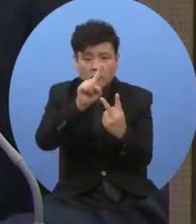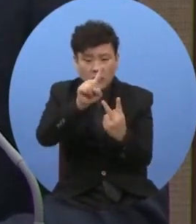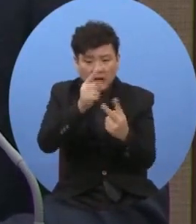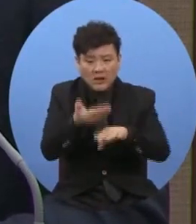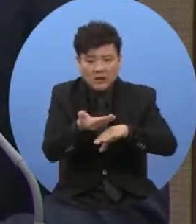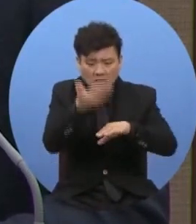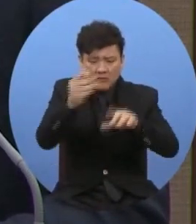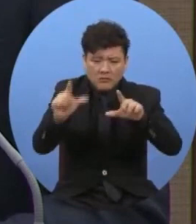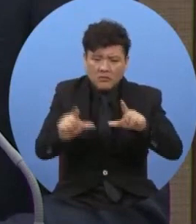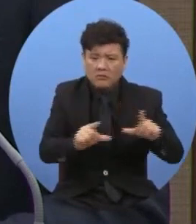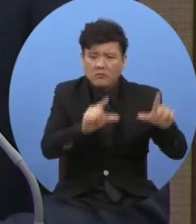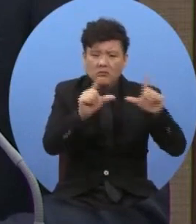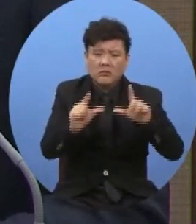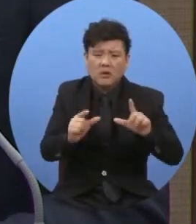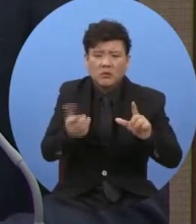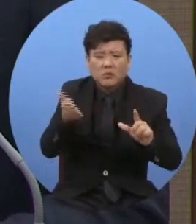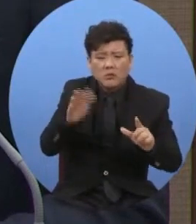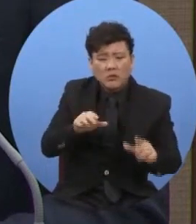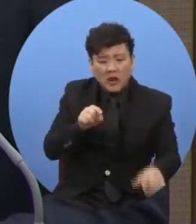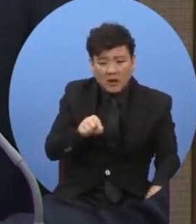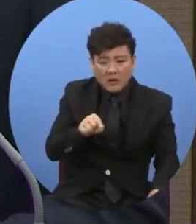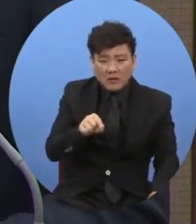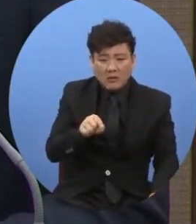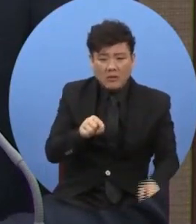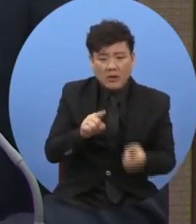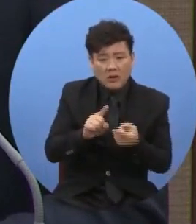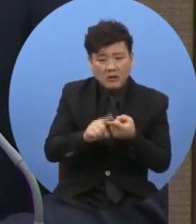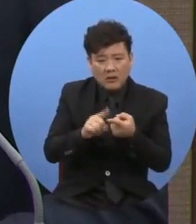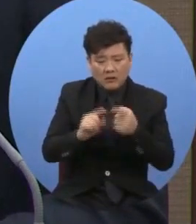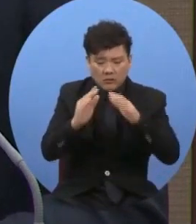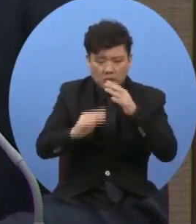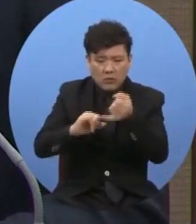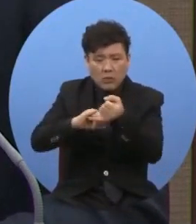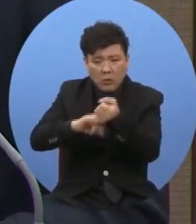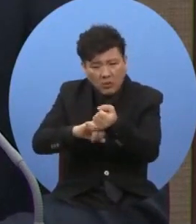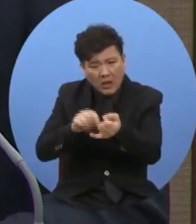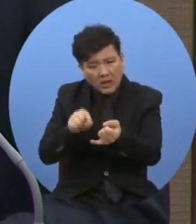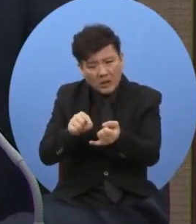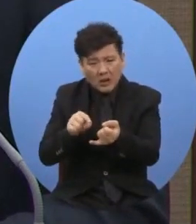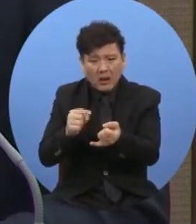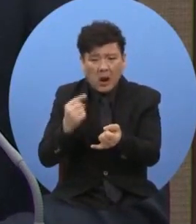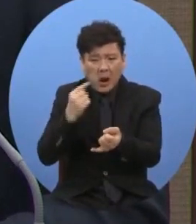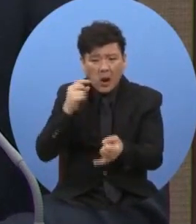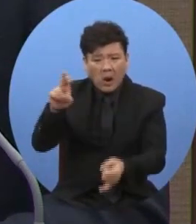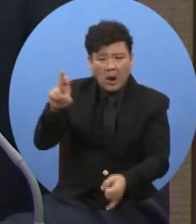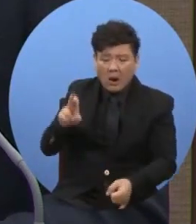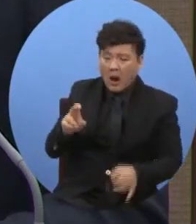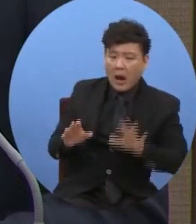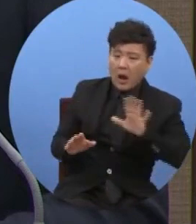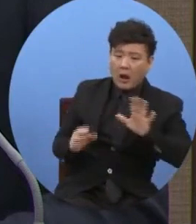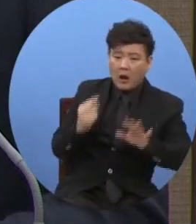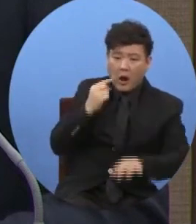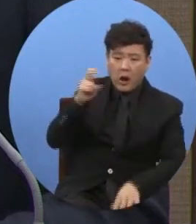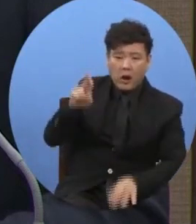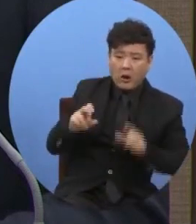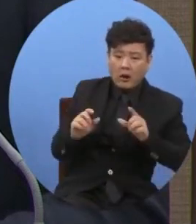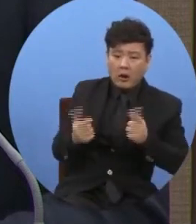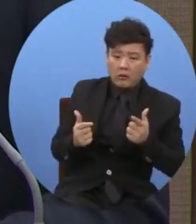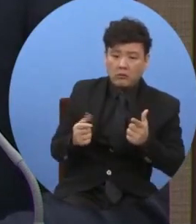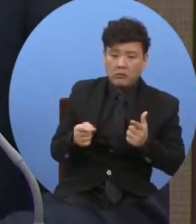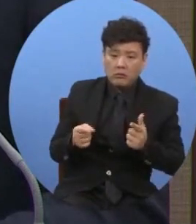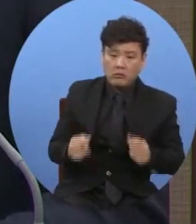뭔가 던지기 식으로 이렇게 하는 게 과연 맞다고 보세요? 그게 왜 던지기라고만 볼 수는 없을 것 같은데요.